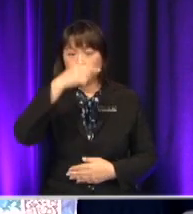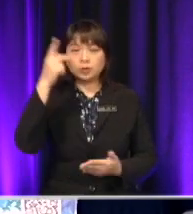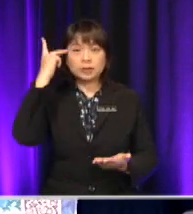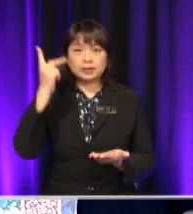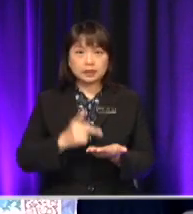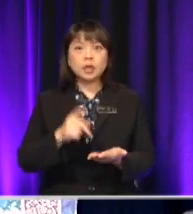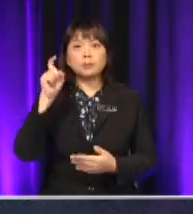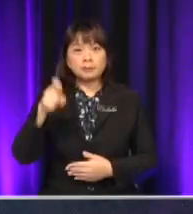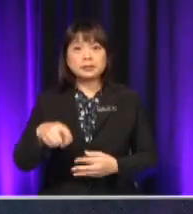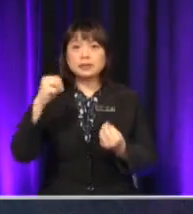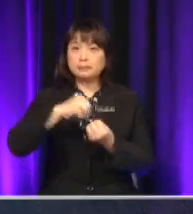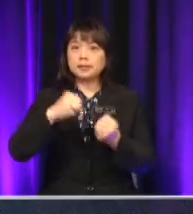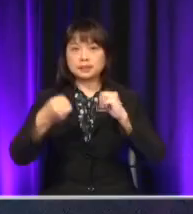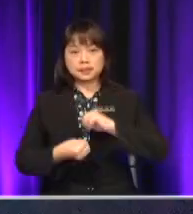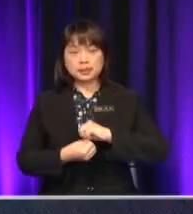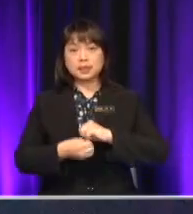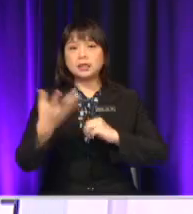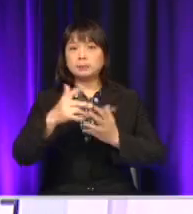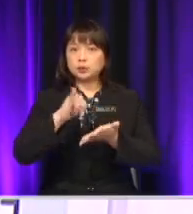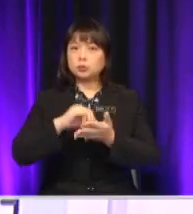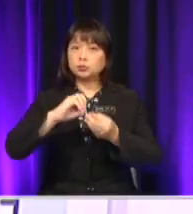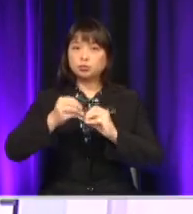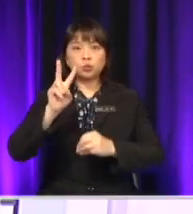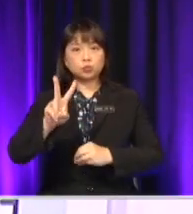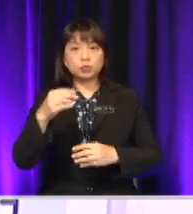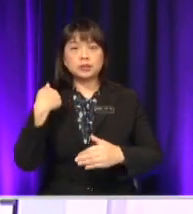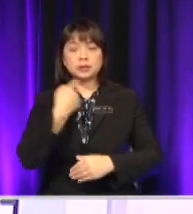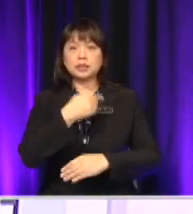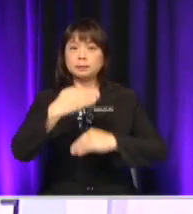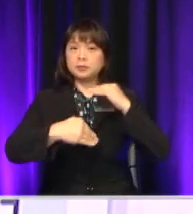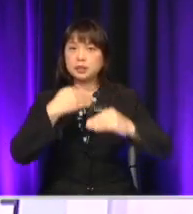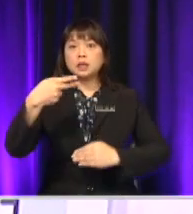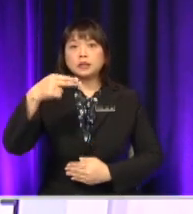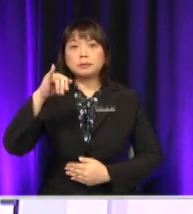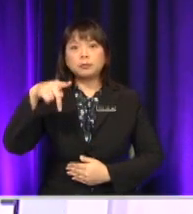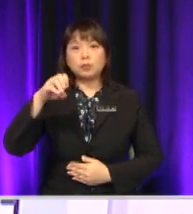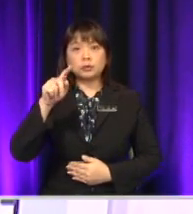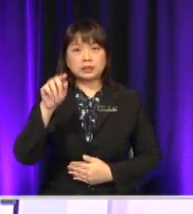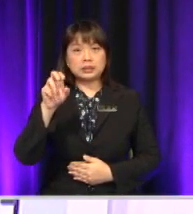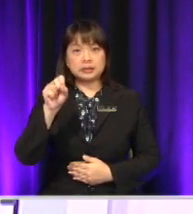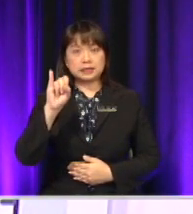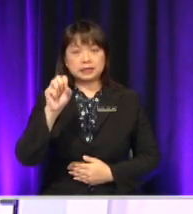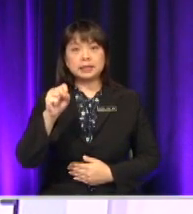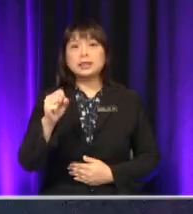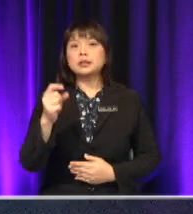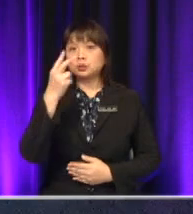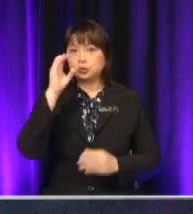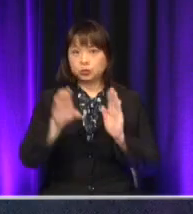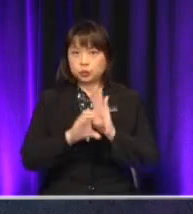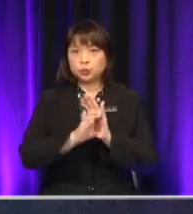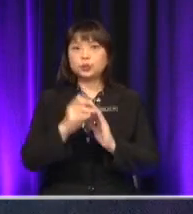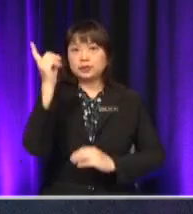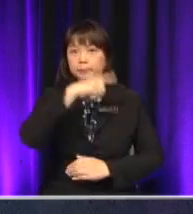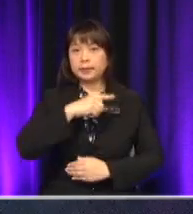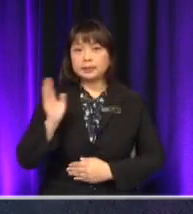yang kedua pula. Yang kedua, katanya membina hipotesis, cikgu. Okey, kita nak membina hipotesis. Okey, contohnya lah dekat sini kita ada cikgu kata